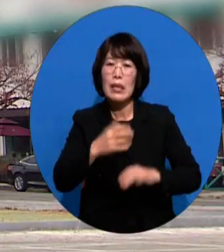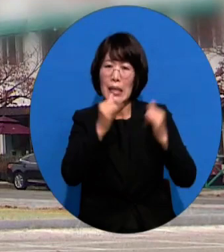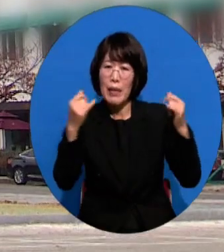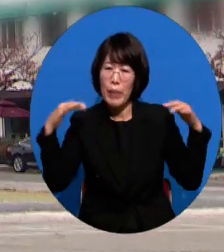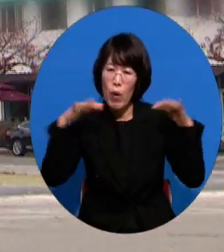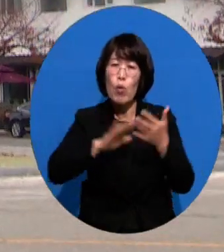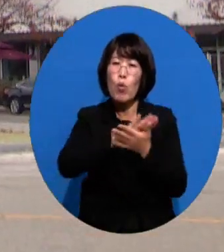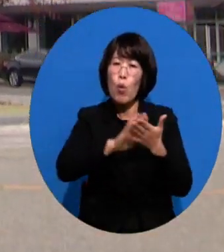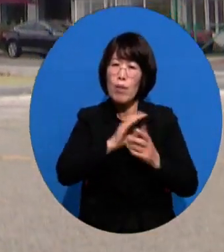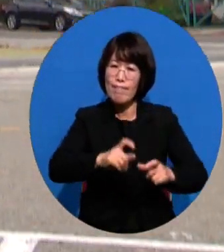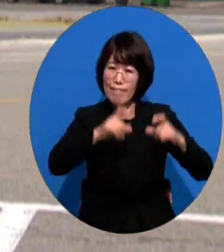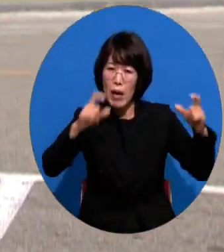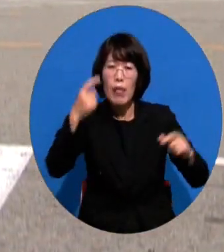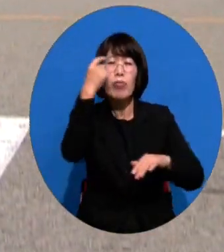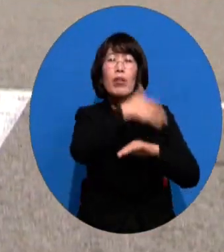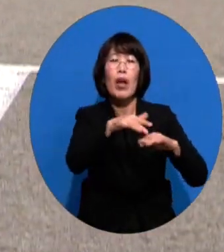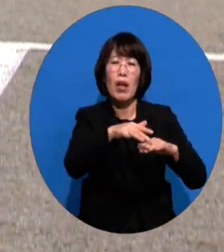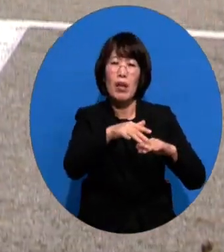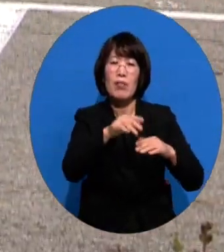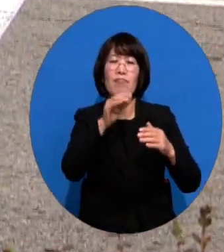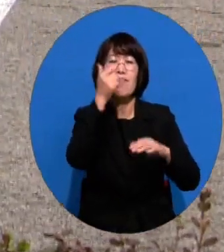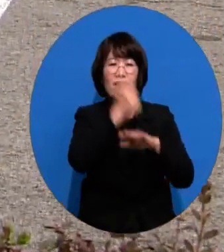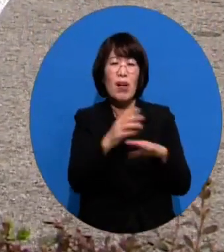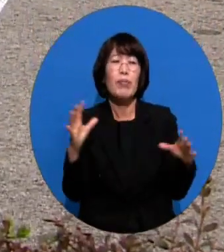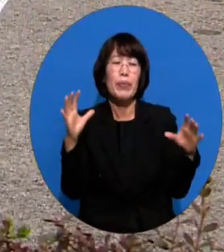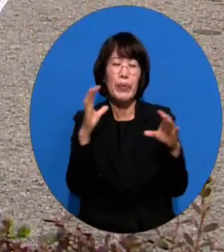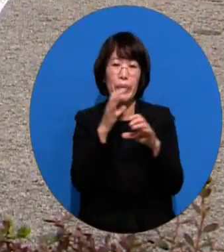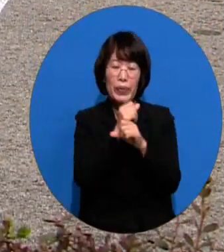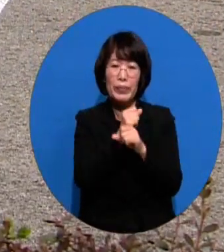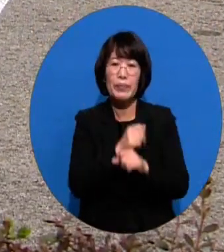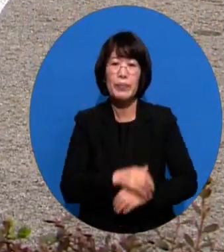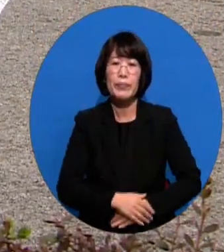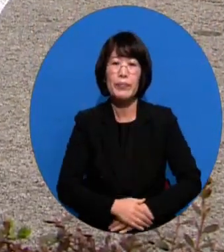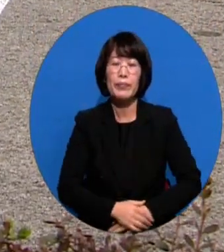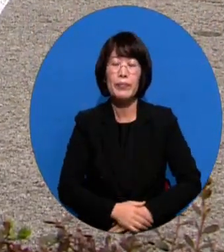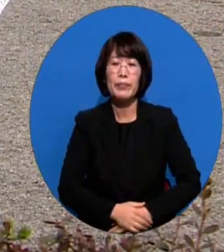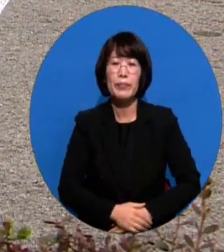확대하겠다는 구상은 멀어져만 가고 있습니다. MBC 뉴스 양현승입니다.